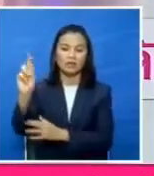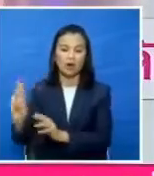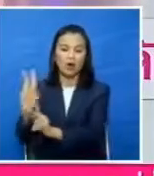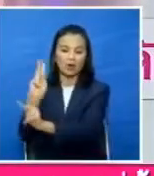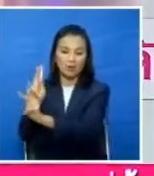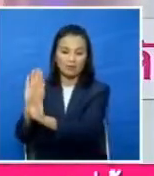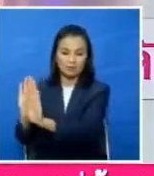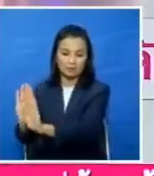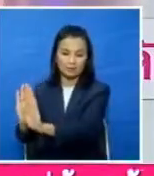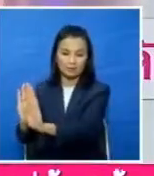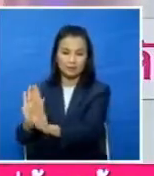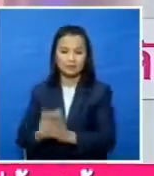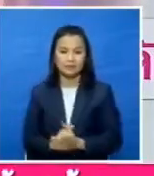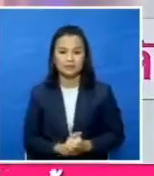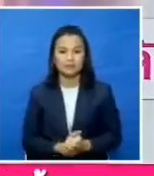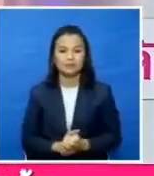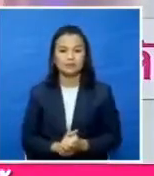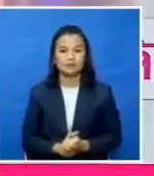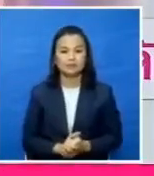ค่ะ